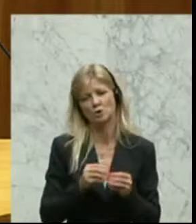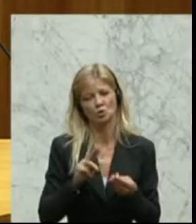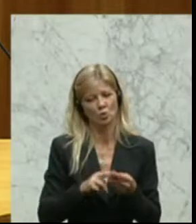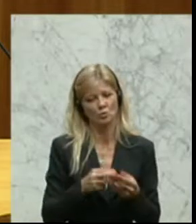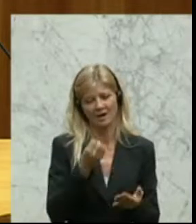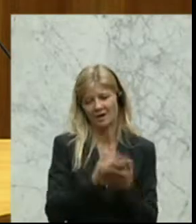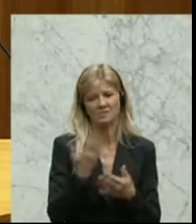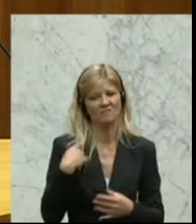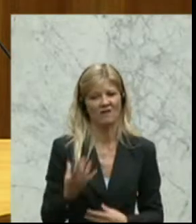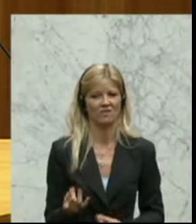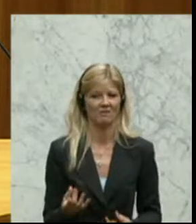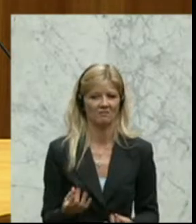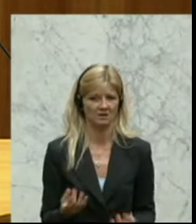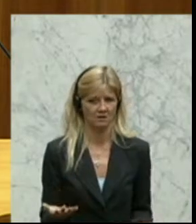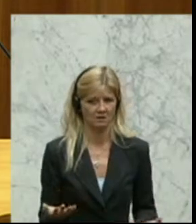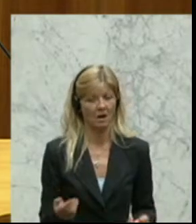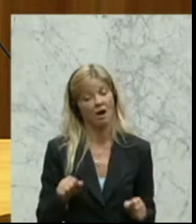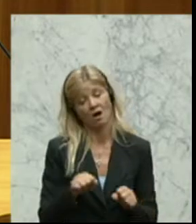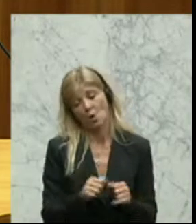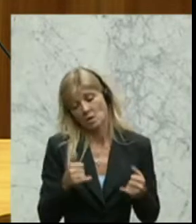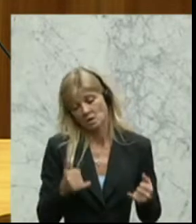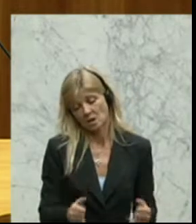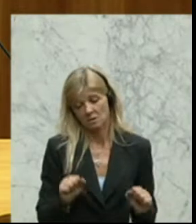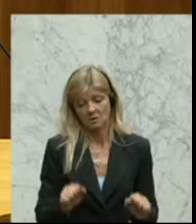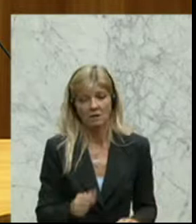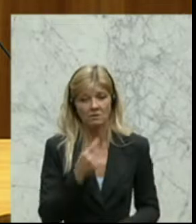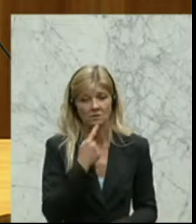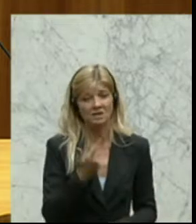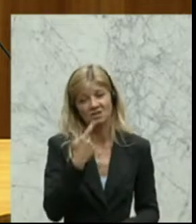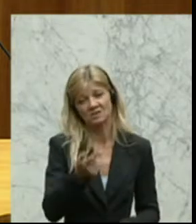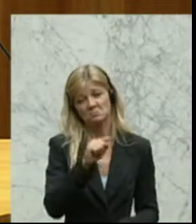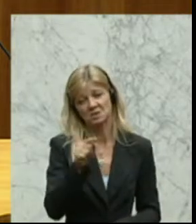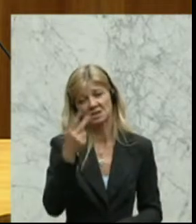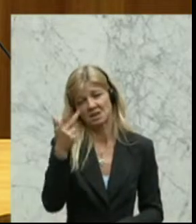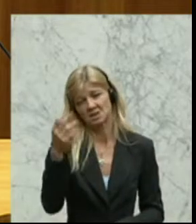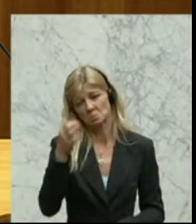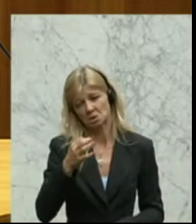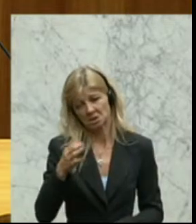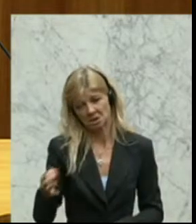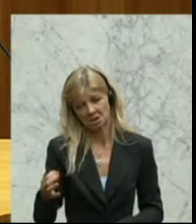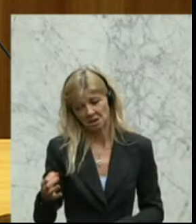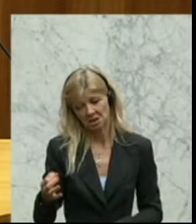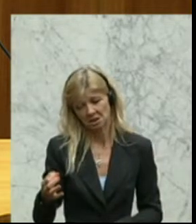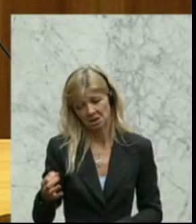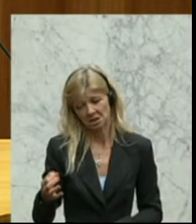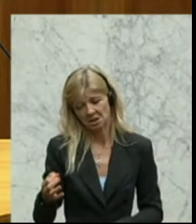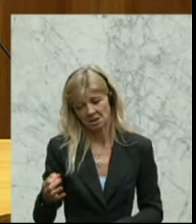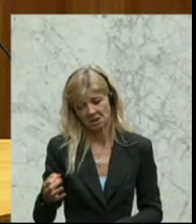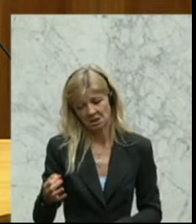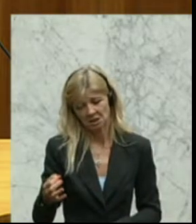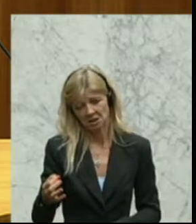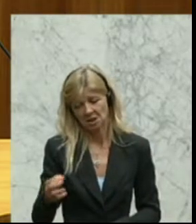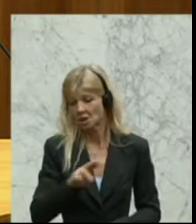davon ausgehen, dass ca. 20-30% allein an Administration vonnöten